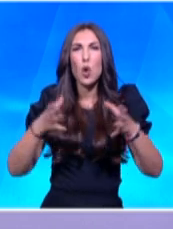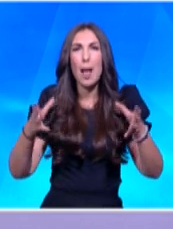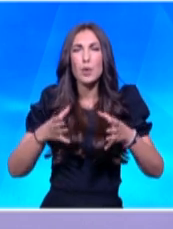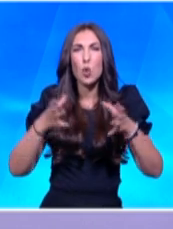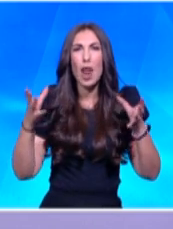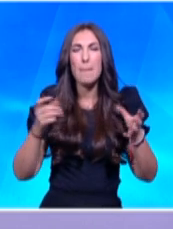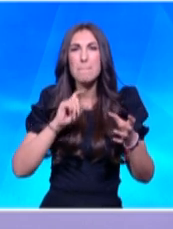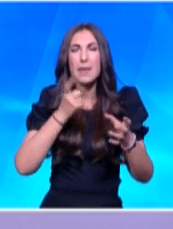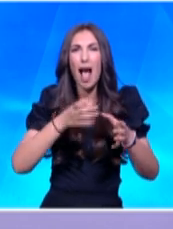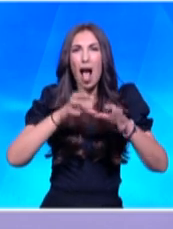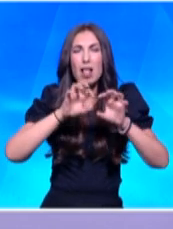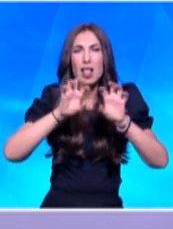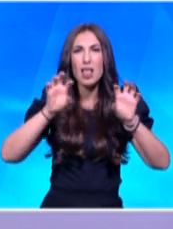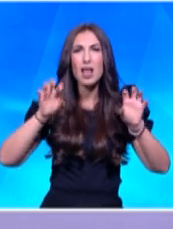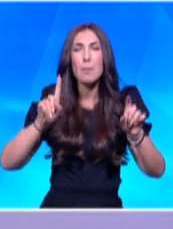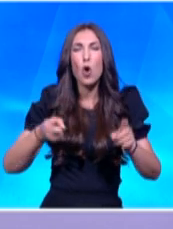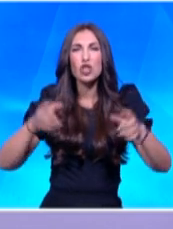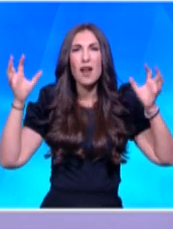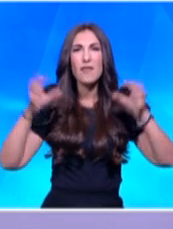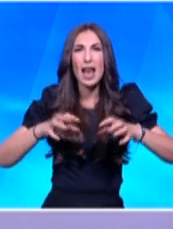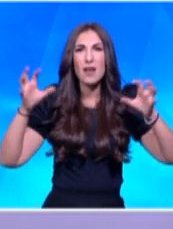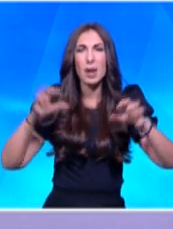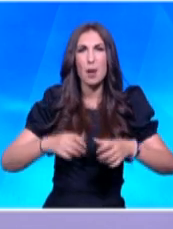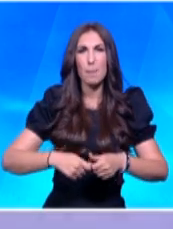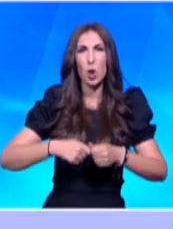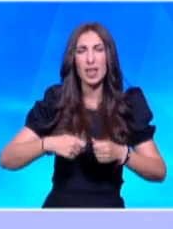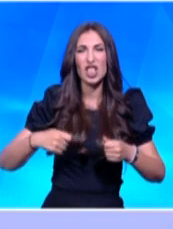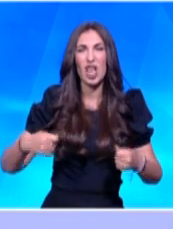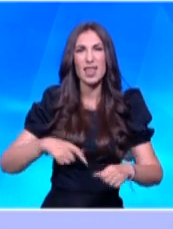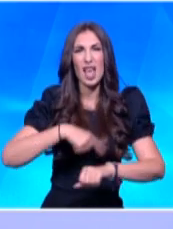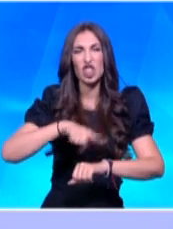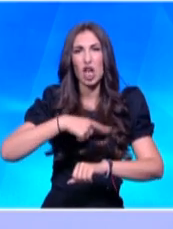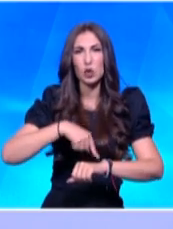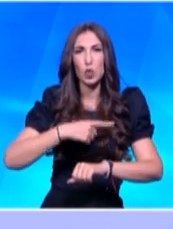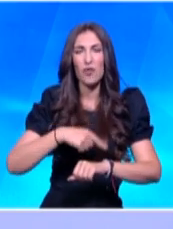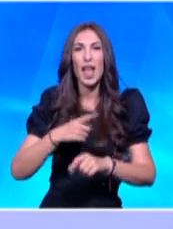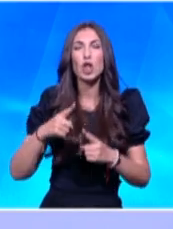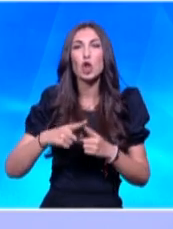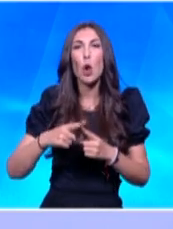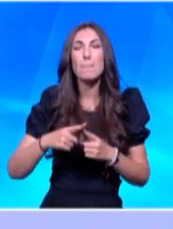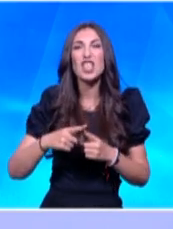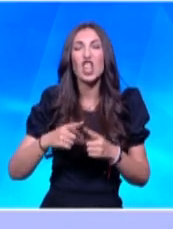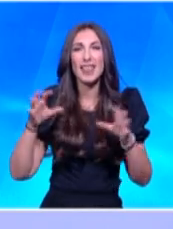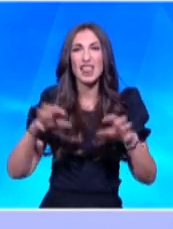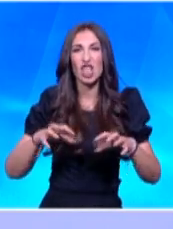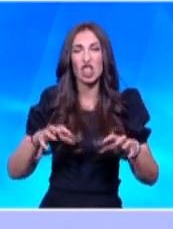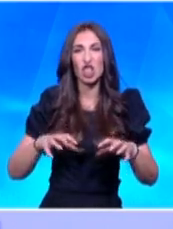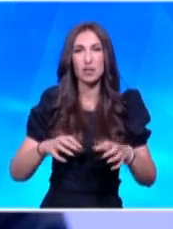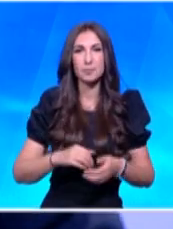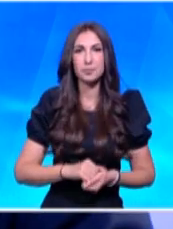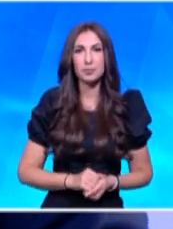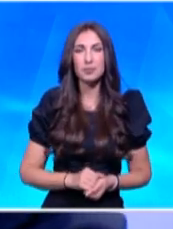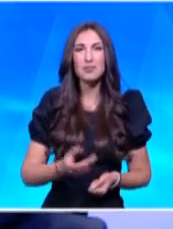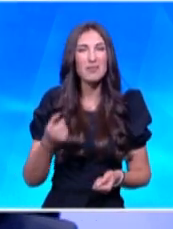бели пуканки, за да може да вали продължение на часове тропичен дъжд. Тропичен дъжд. И